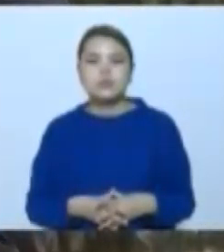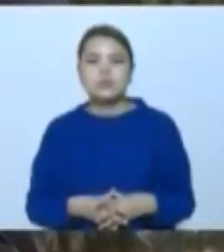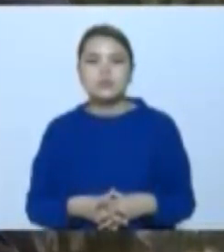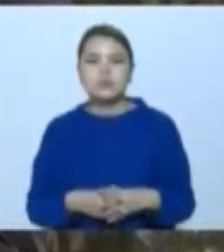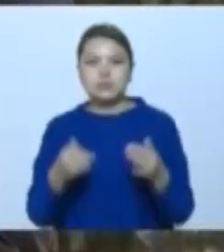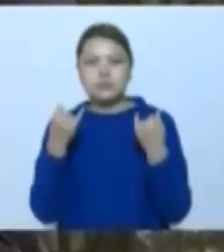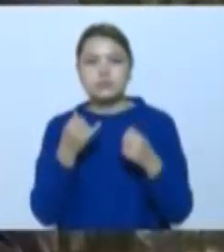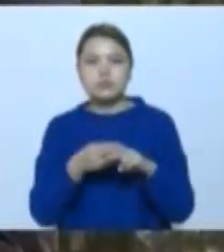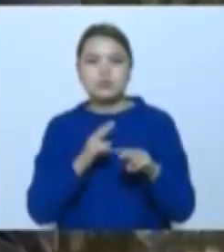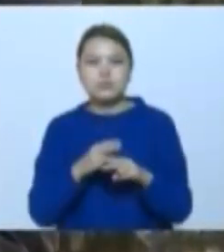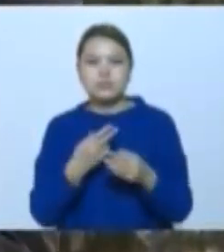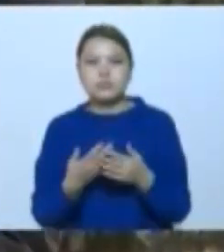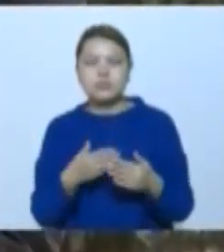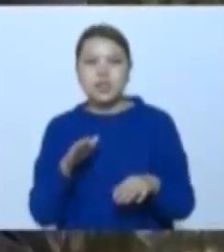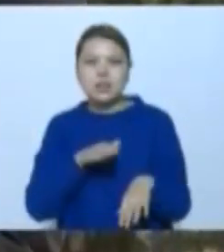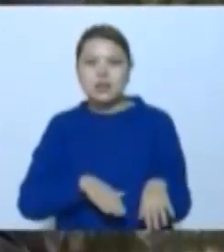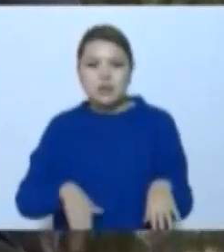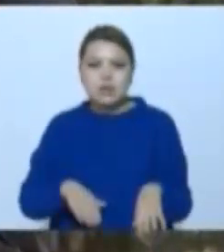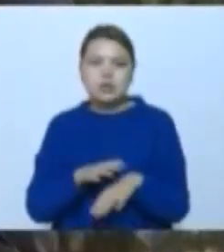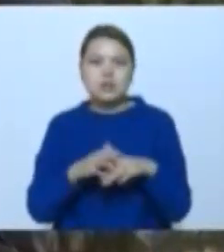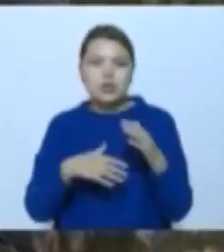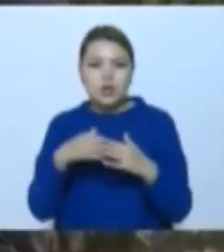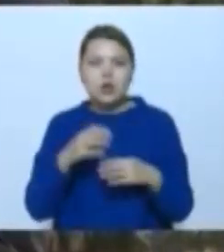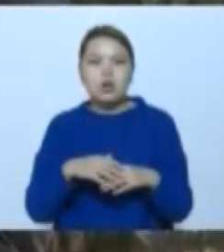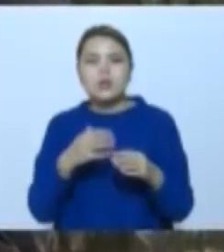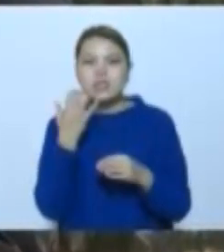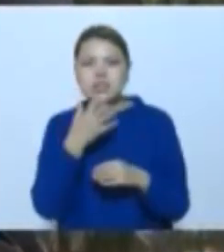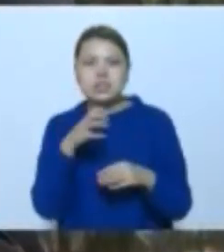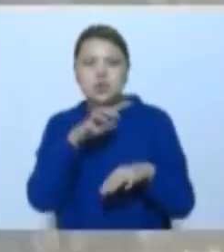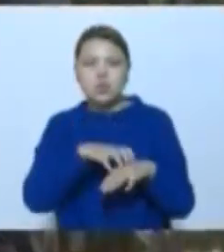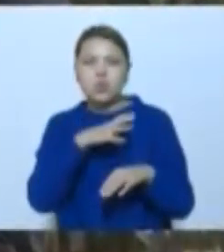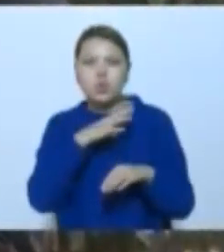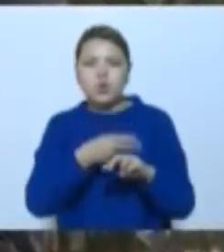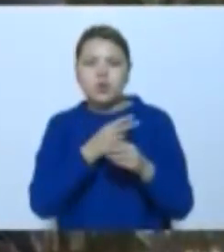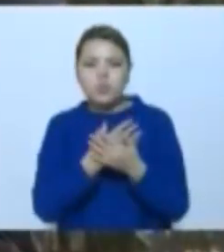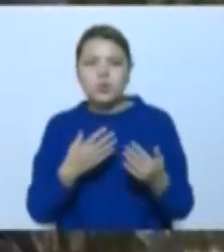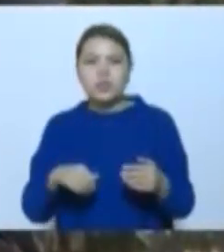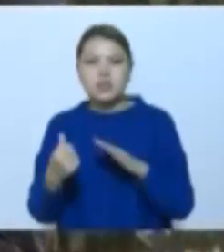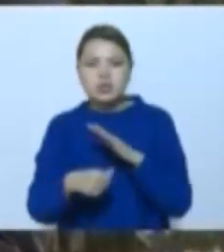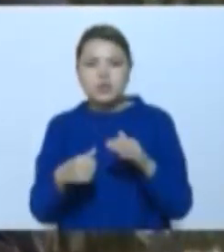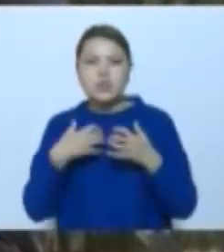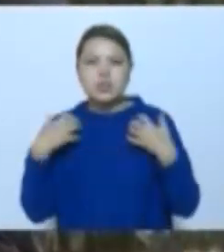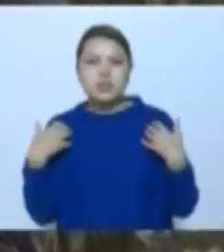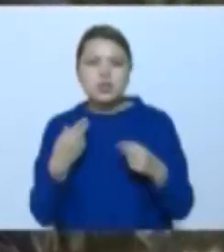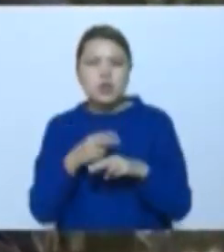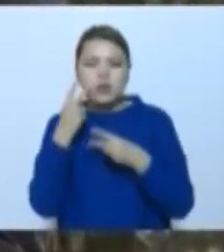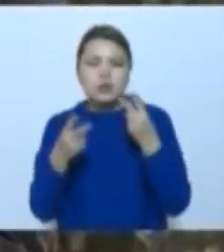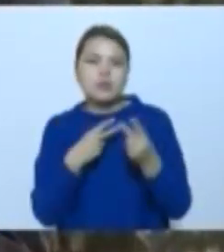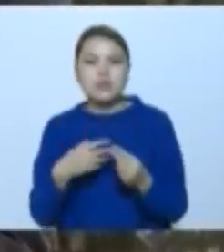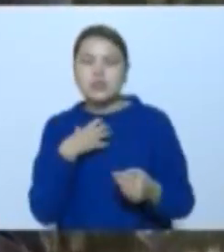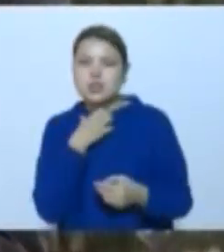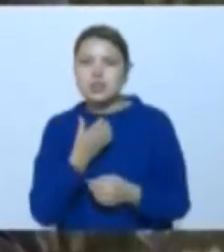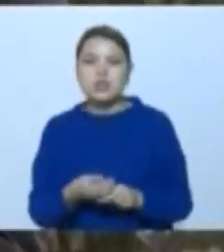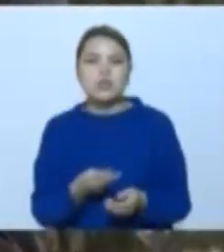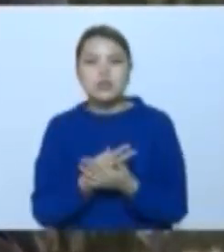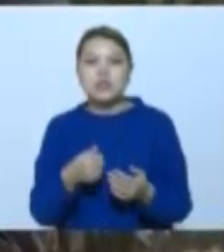У меня до сих пор на руках и ногах остались следы от укусов. Большинство собак в основном бегает около школ. Страшно отправлять детей одних. Буквально